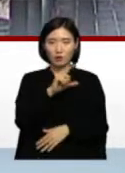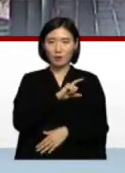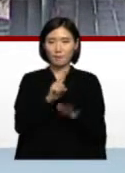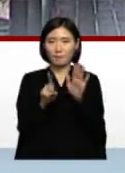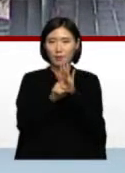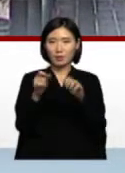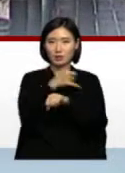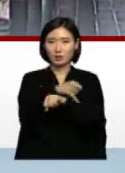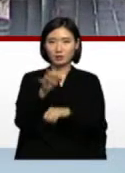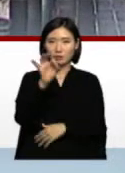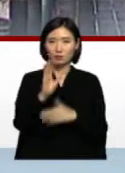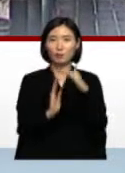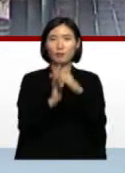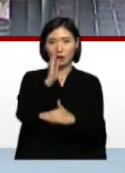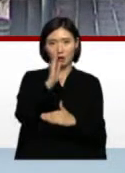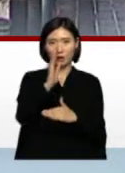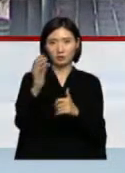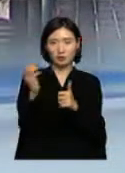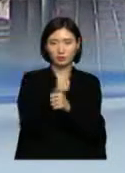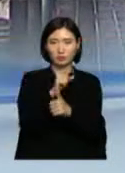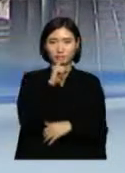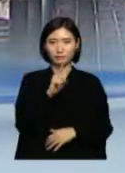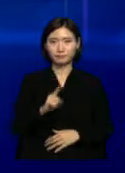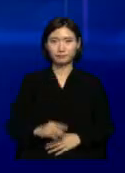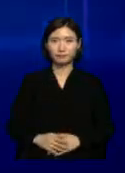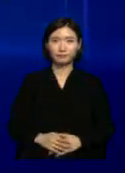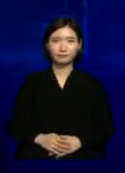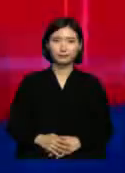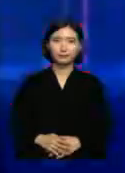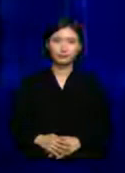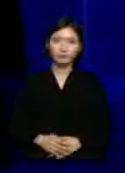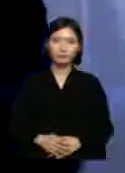디자인비도 과다하게 책정됐다는 겁니다. 조성엽 기자입니다.